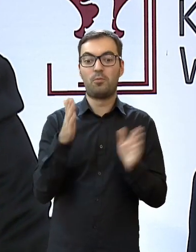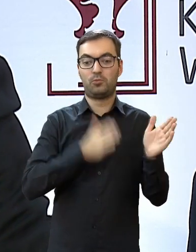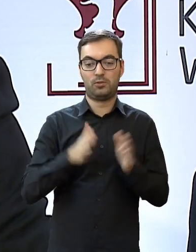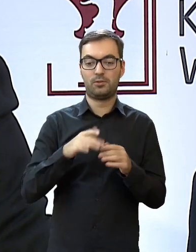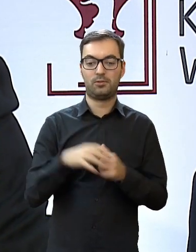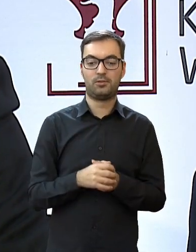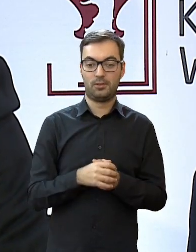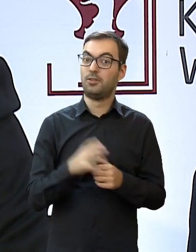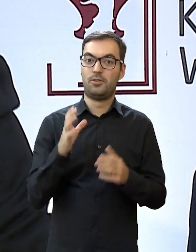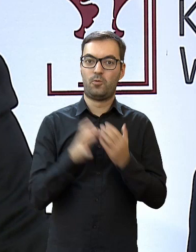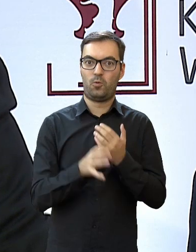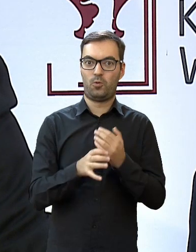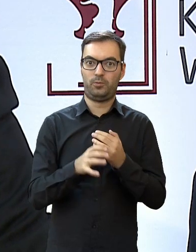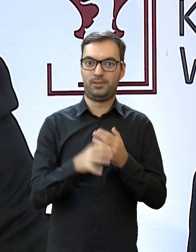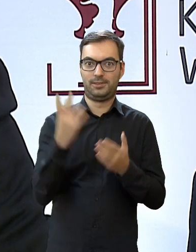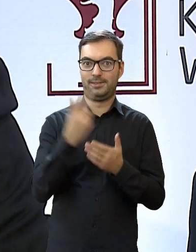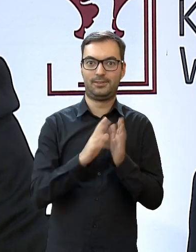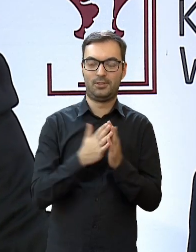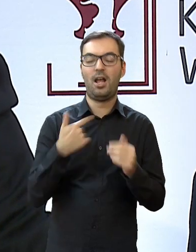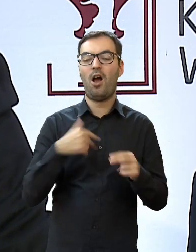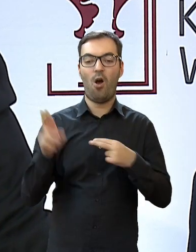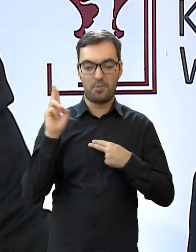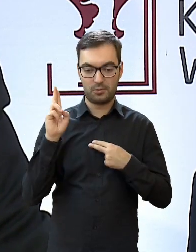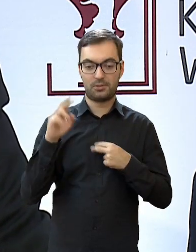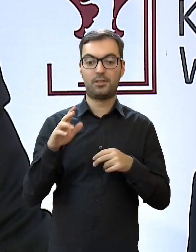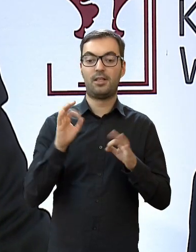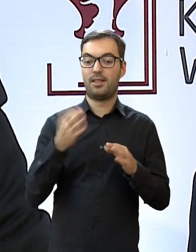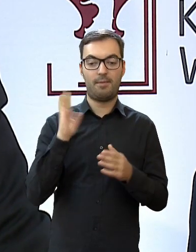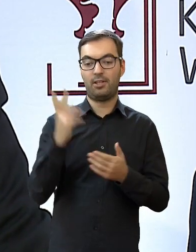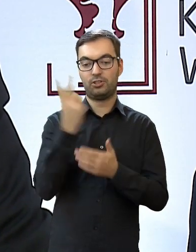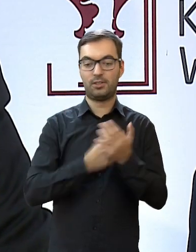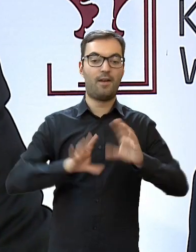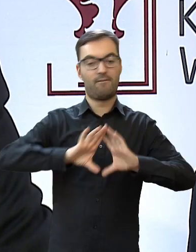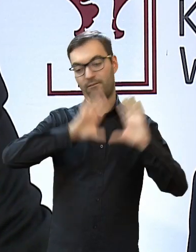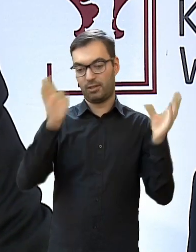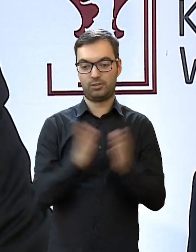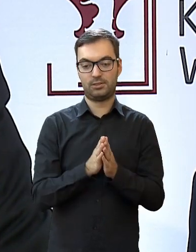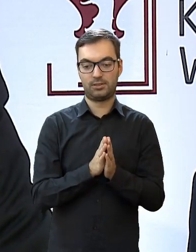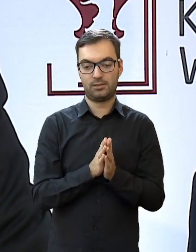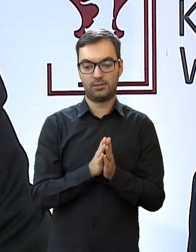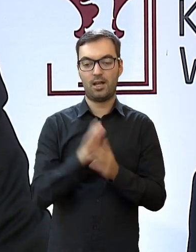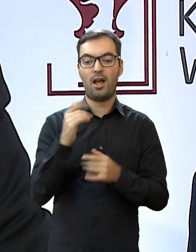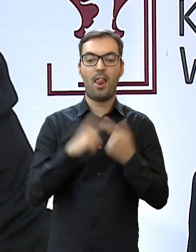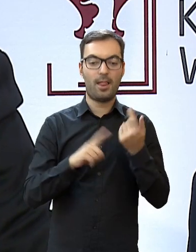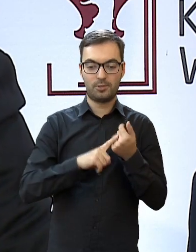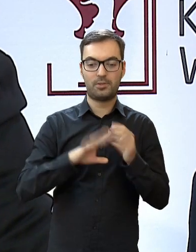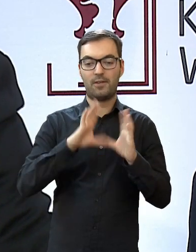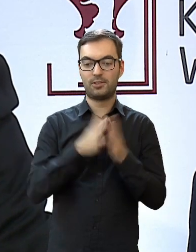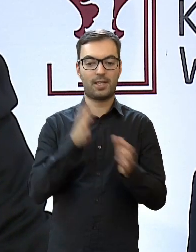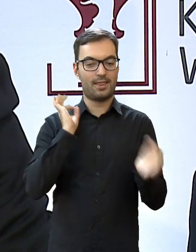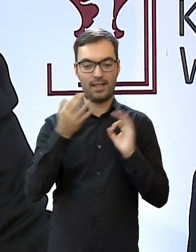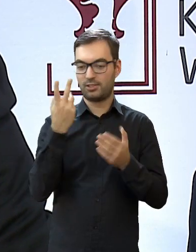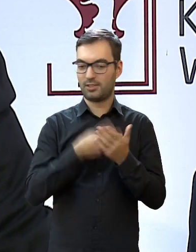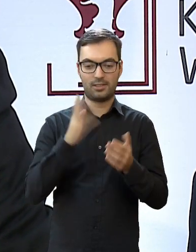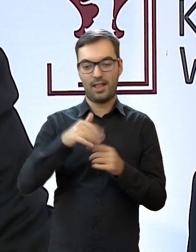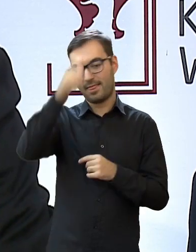gruby bryk do czytania. Z tym, że obiecuję Państwu, że tym razem nie będę czytał wszystkich liczb, wszystkich danych i